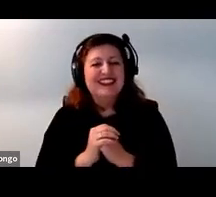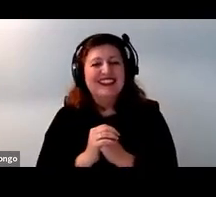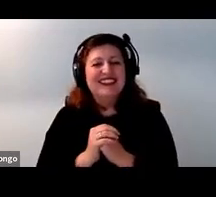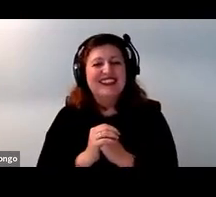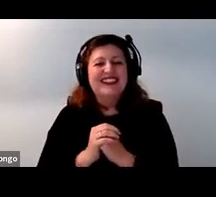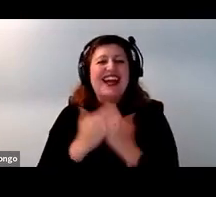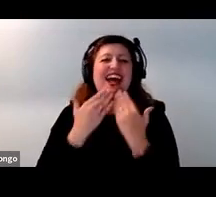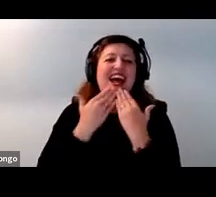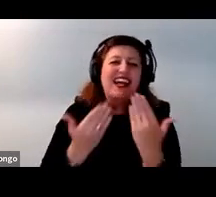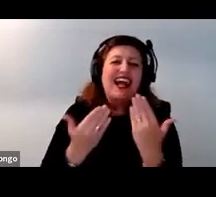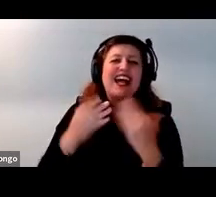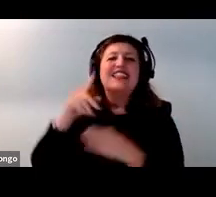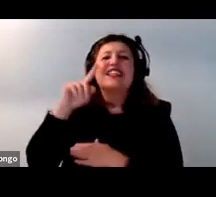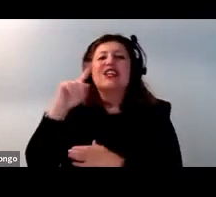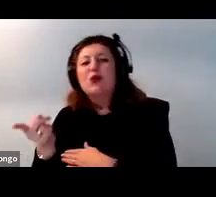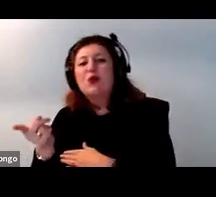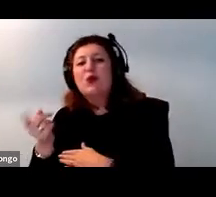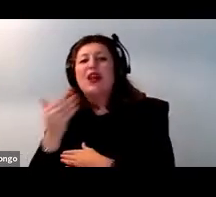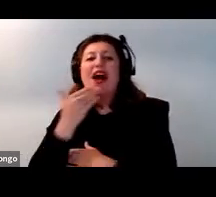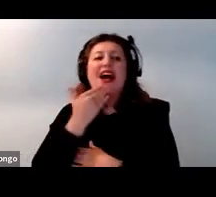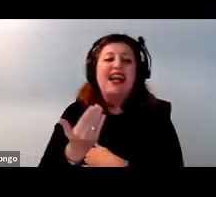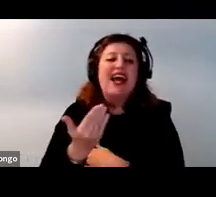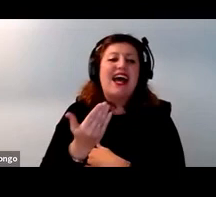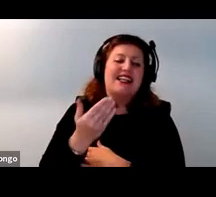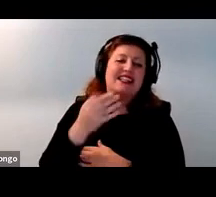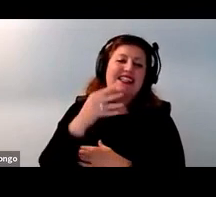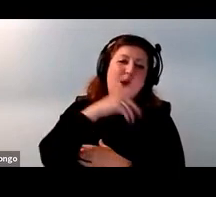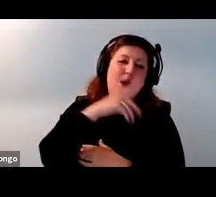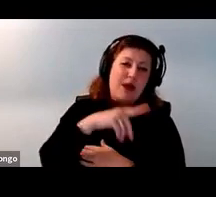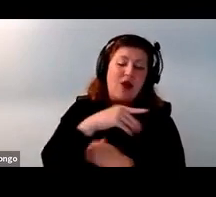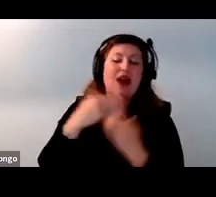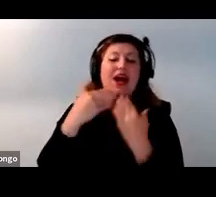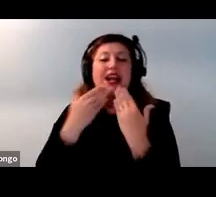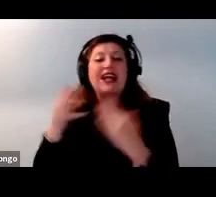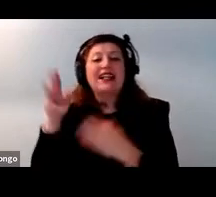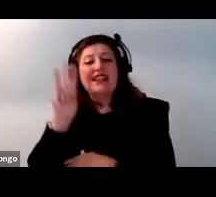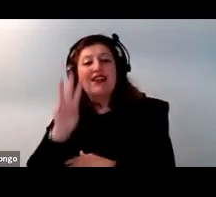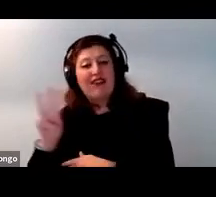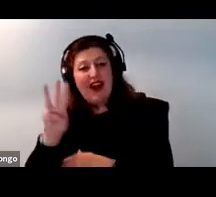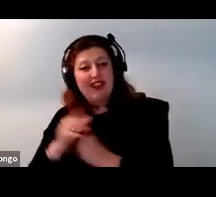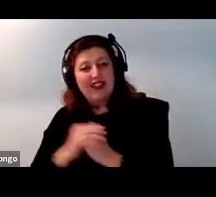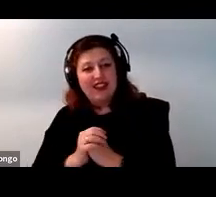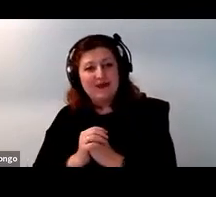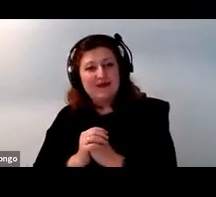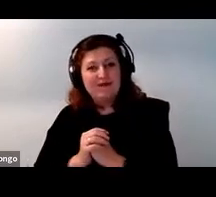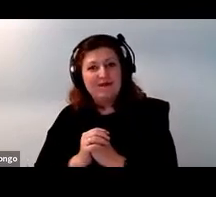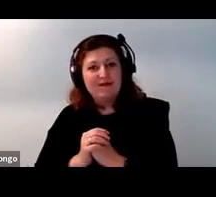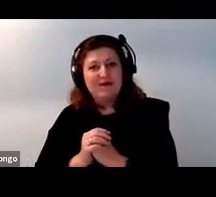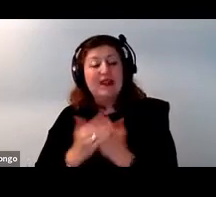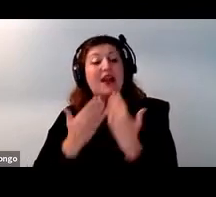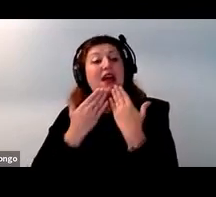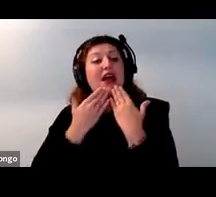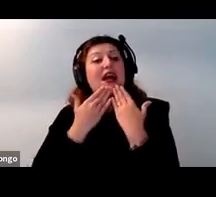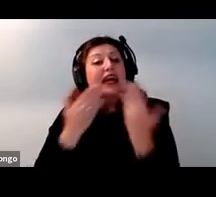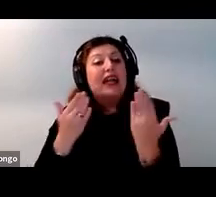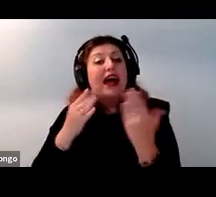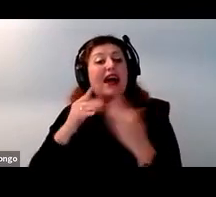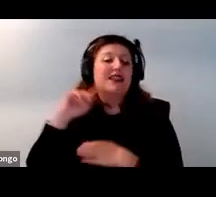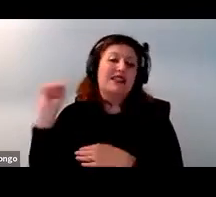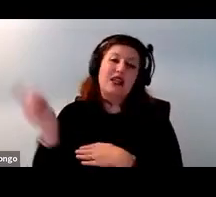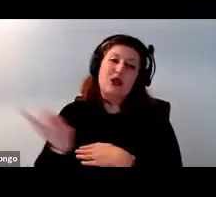Giulia, Paola e Walter, moltissimo grazie. E grazie anche a tutti voi che